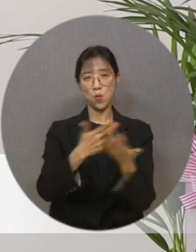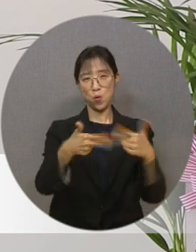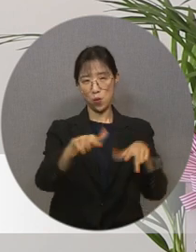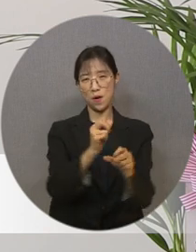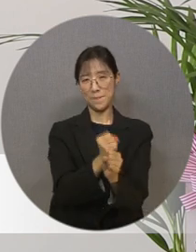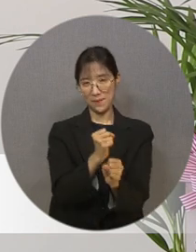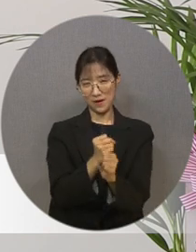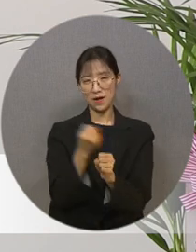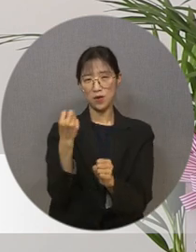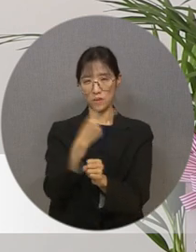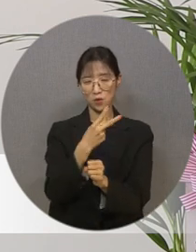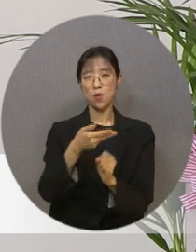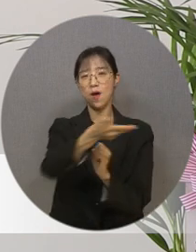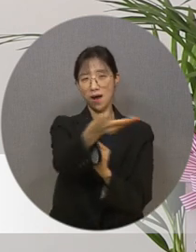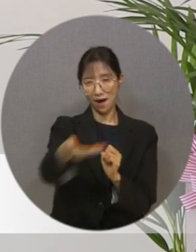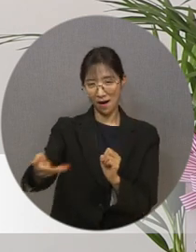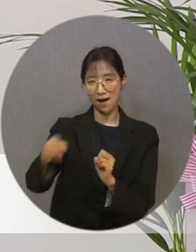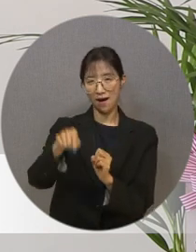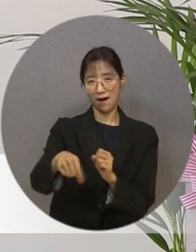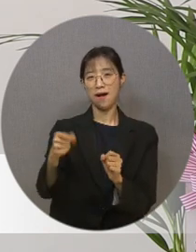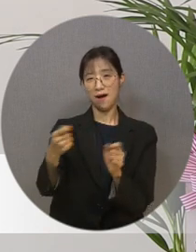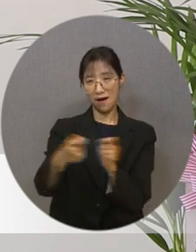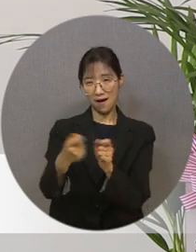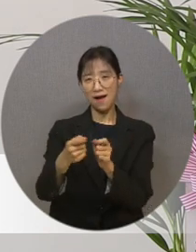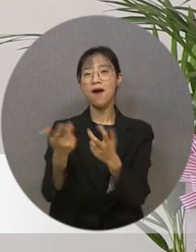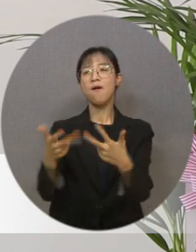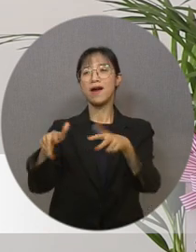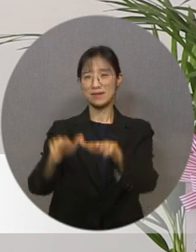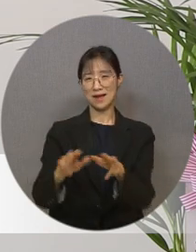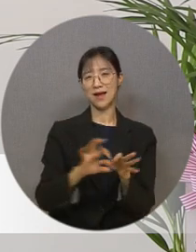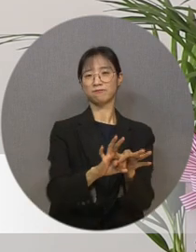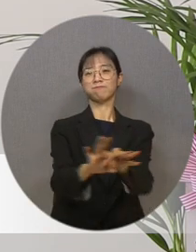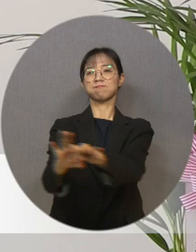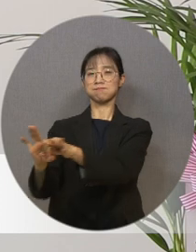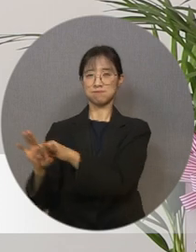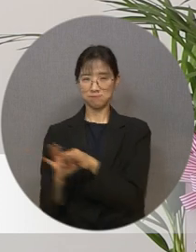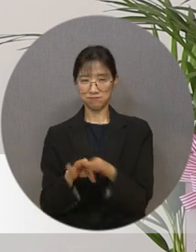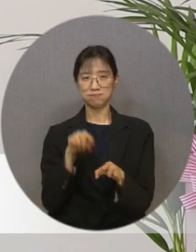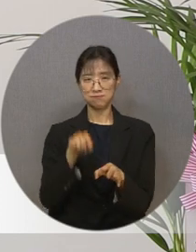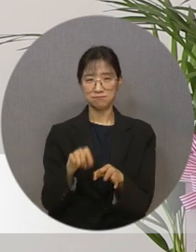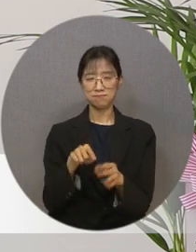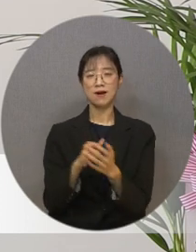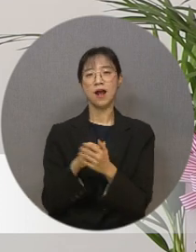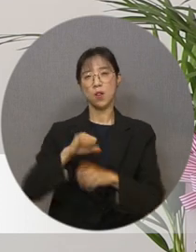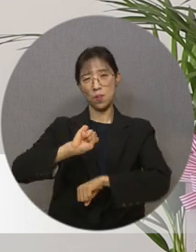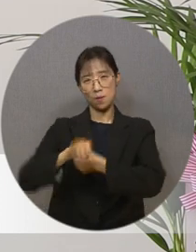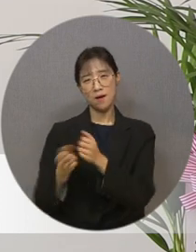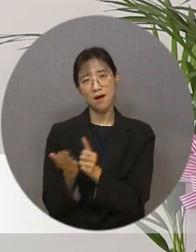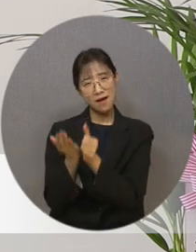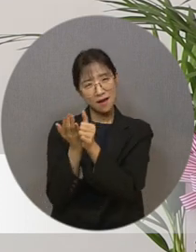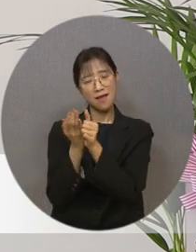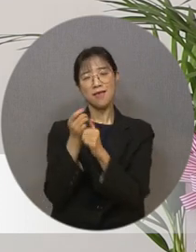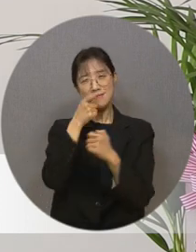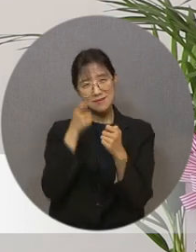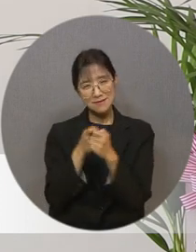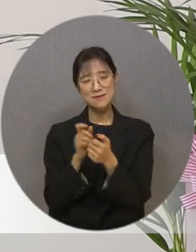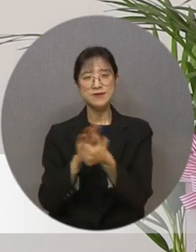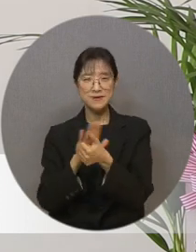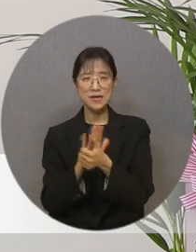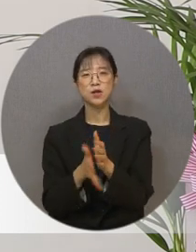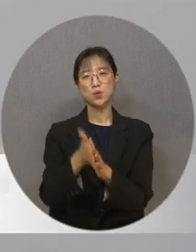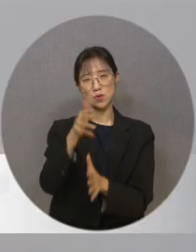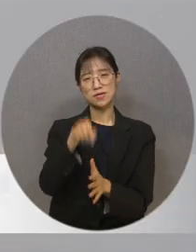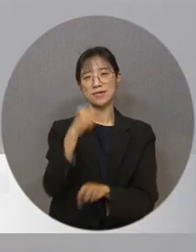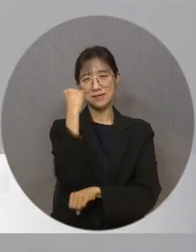하고 동천변과 오천 그린 광장까지 연계하는 반려동물 친화도시 거점 공간으로 운영할